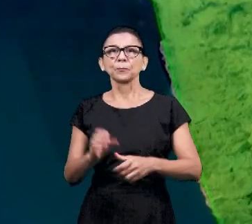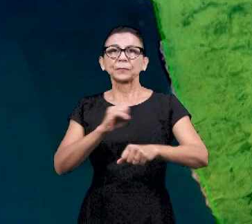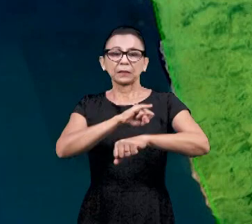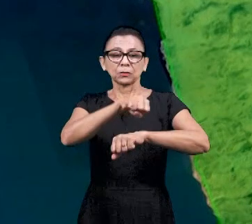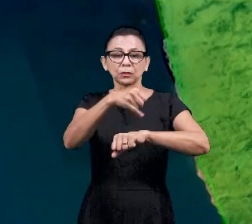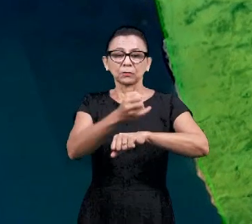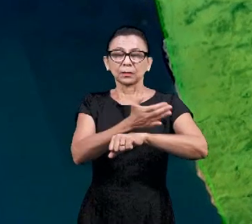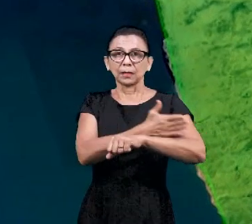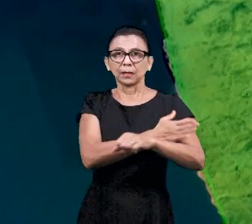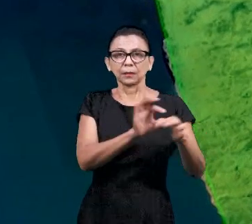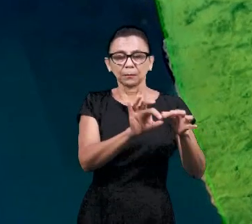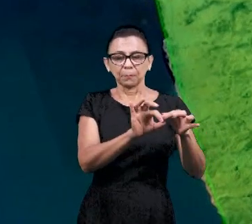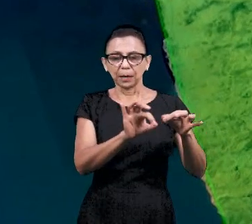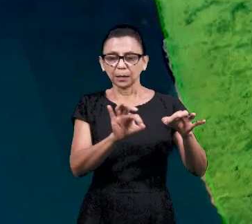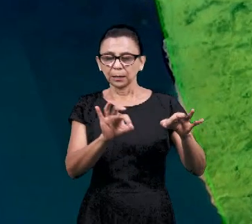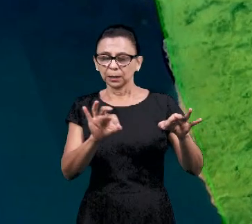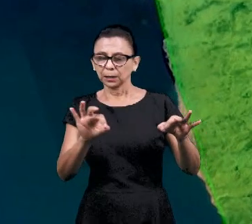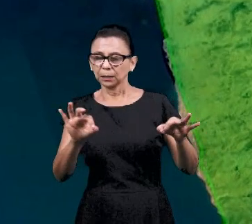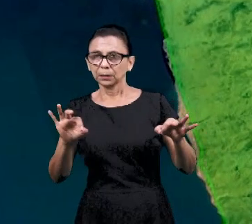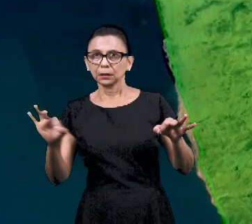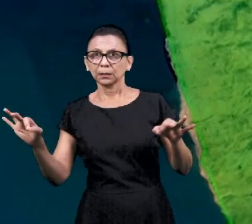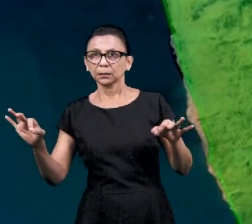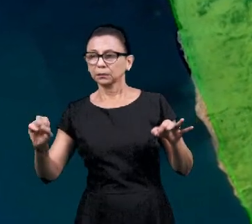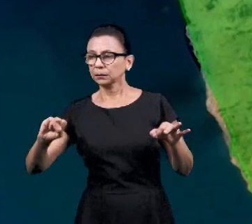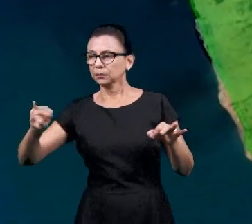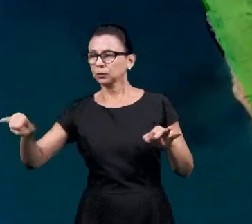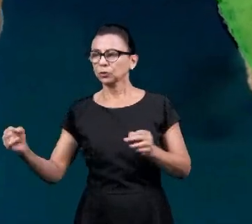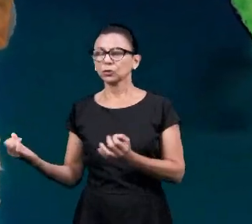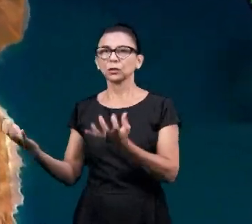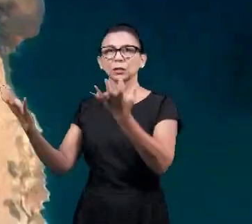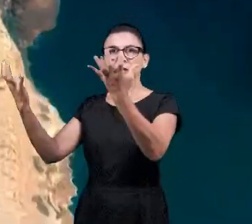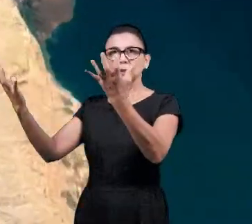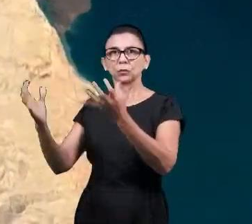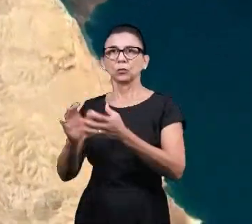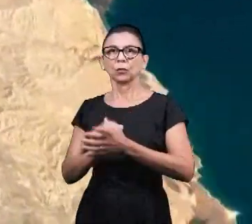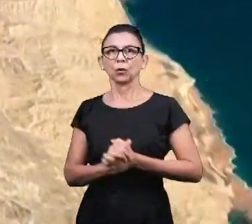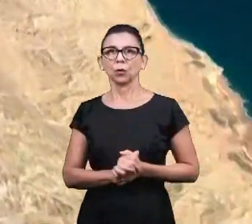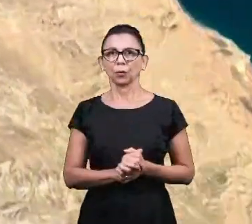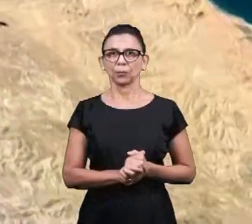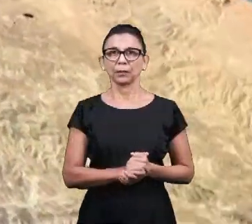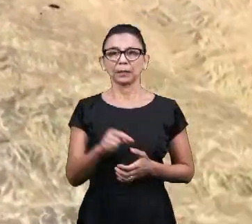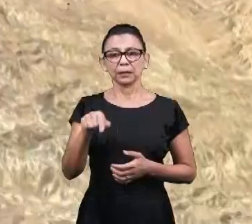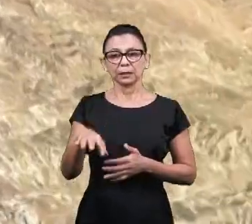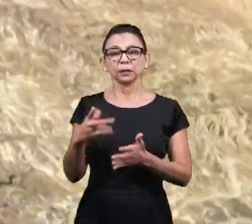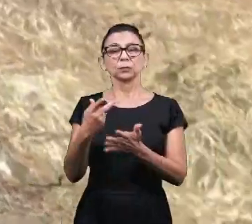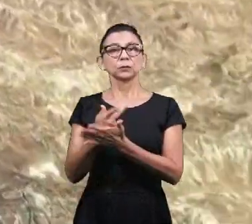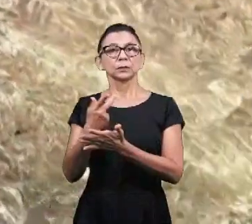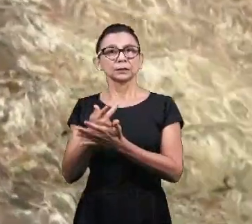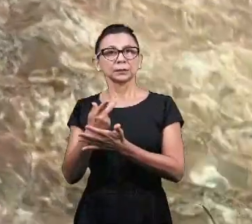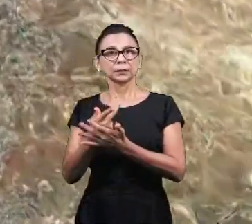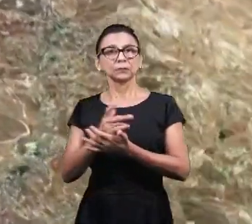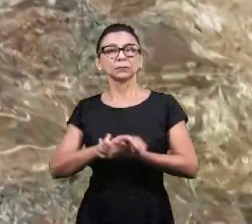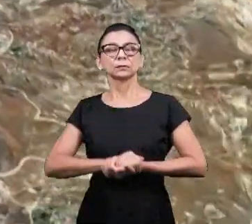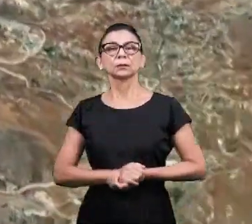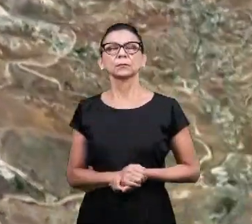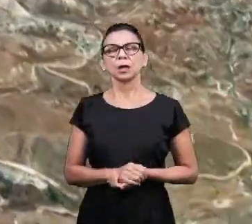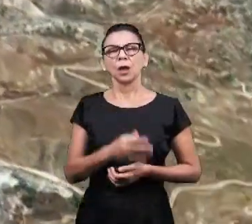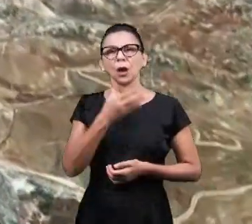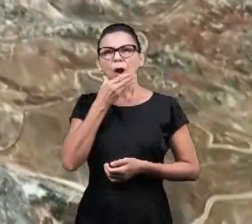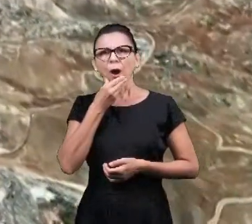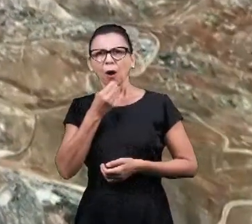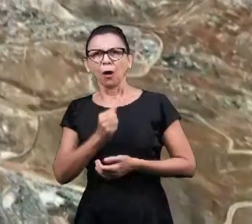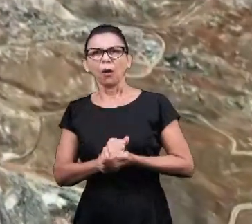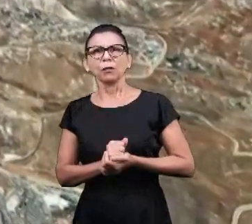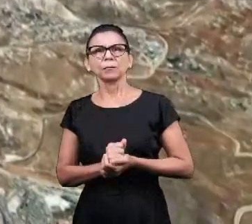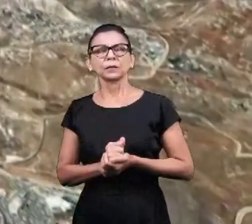Et au milieu du chemin, il a été intercepté par des voleurs. Et donc, on peut